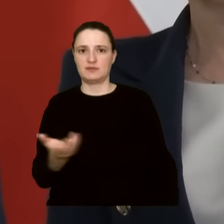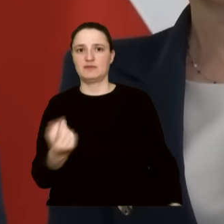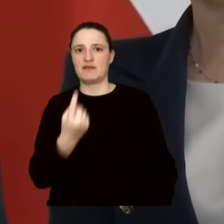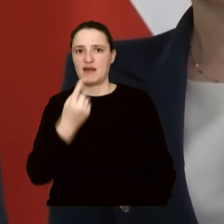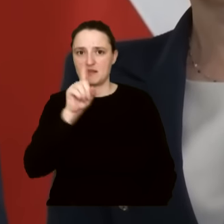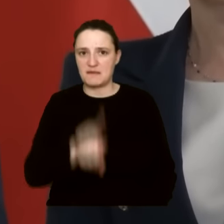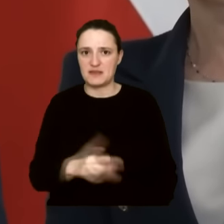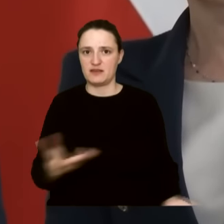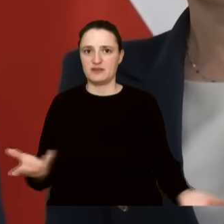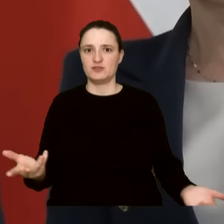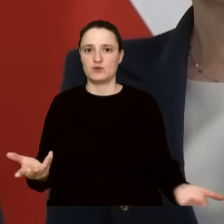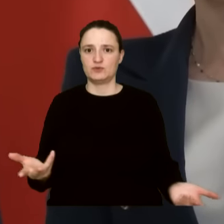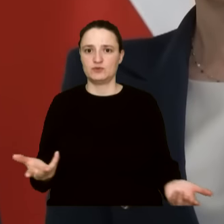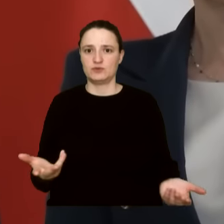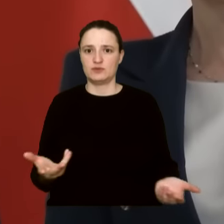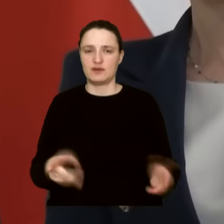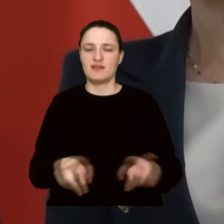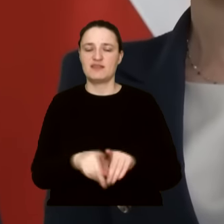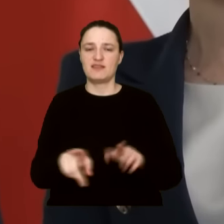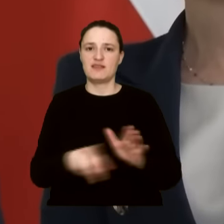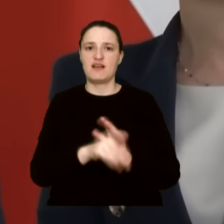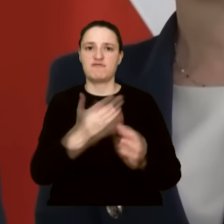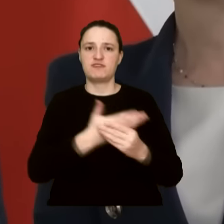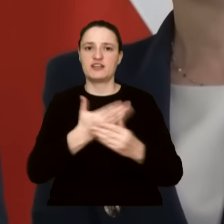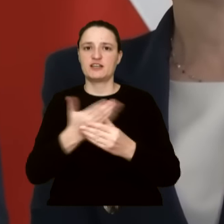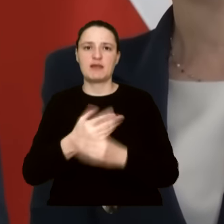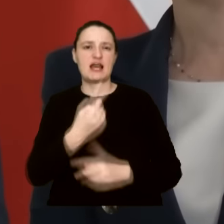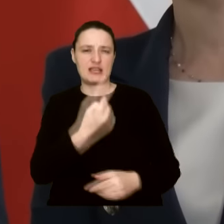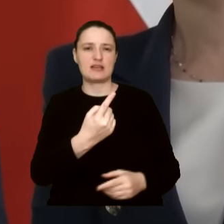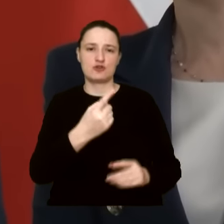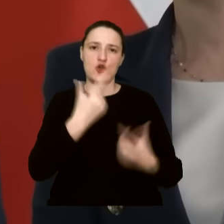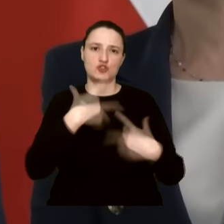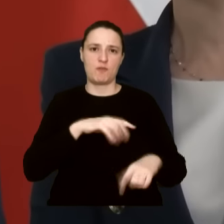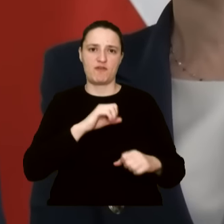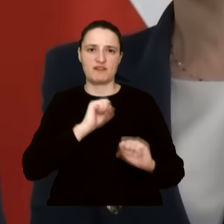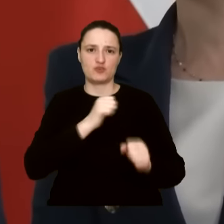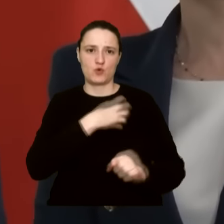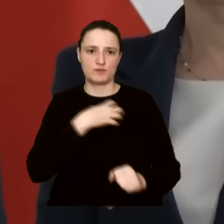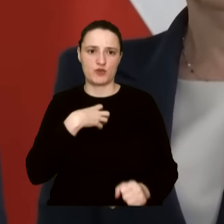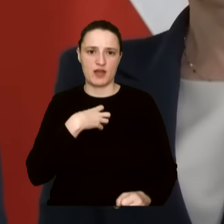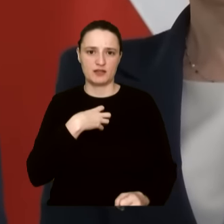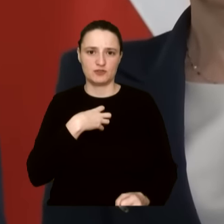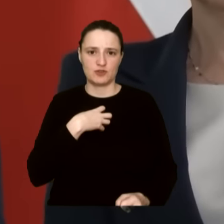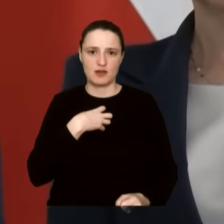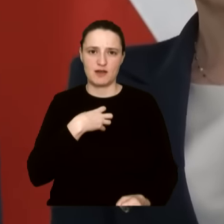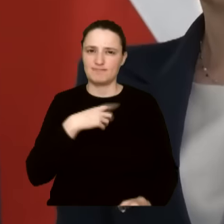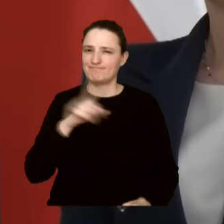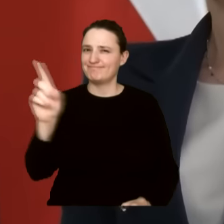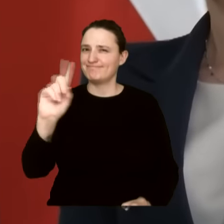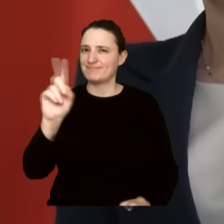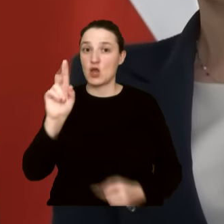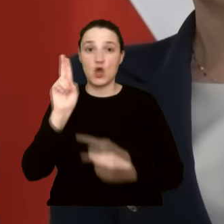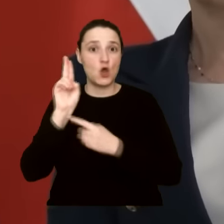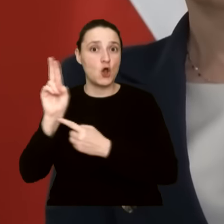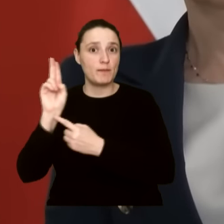składki ZUS-owskiej dla przedsiębiorców prowadzących jednoosobowo działalność gospodarczą. Nie takie były deklaracje